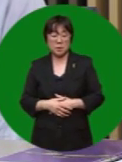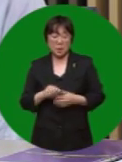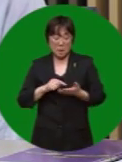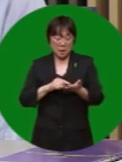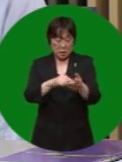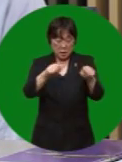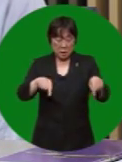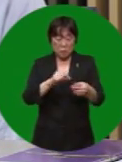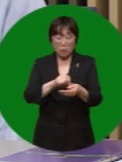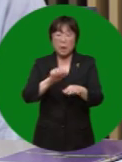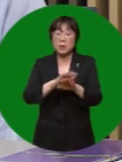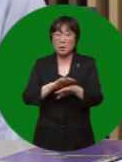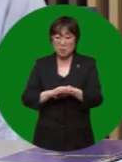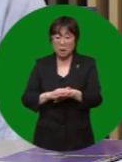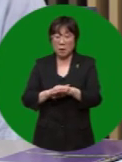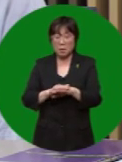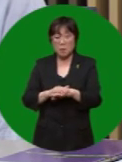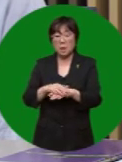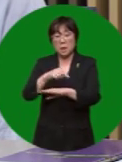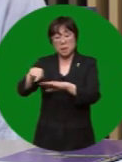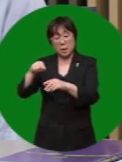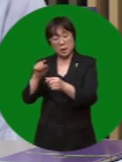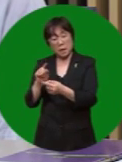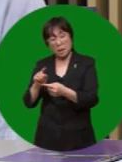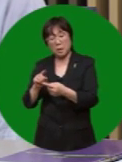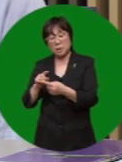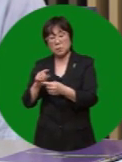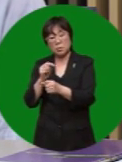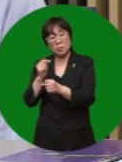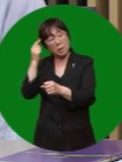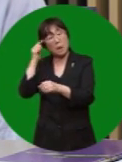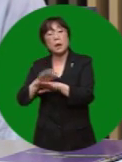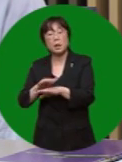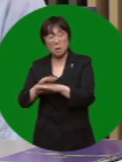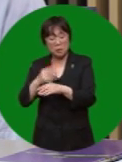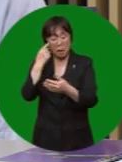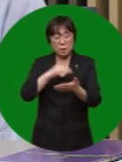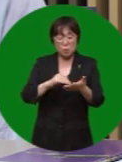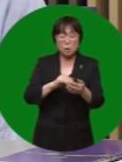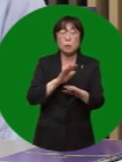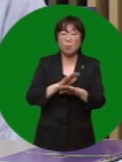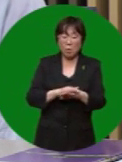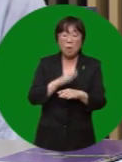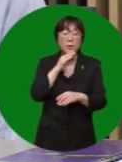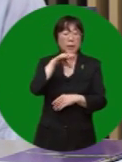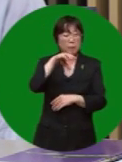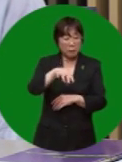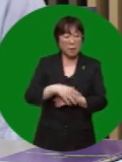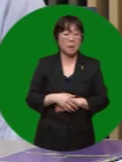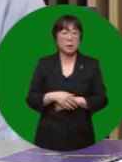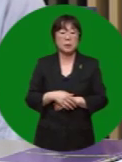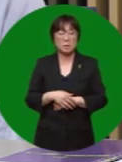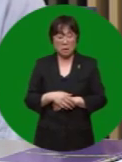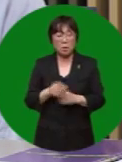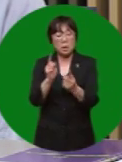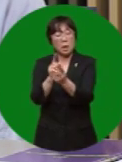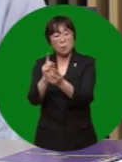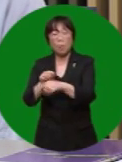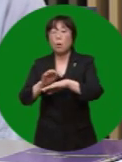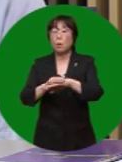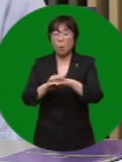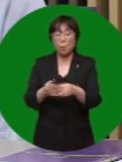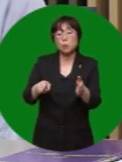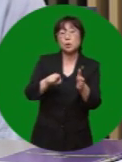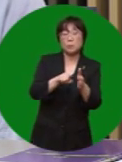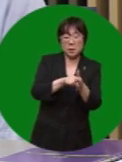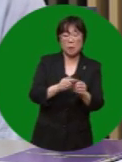請書の書き方、適切な設計書の考え方、見積もりのやり方はもとより、現場でのそういった対応方法も含